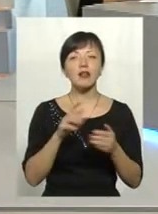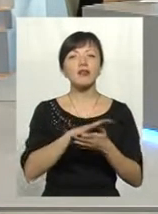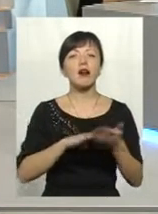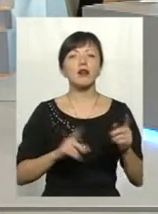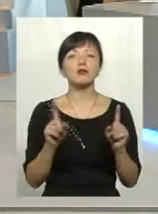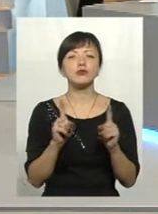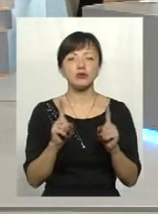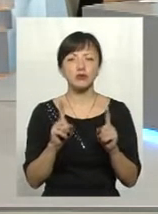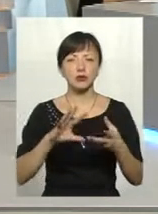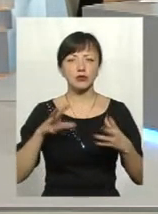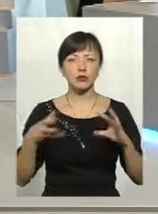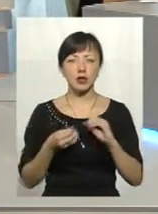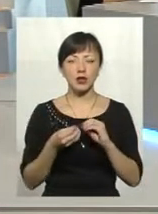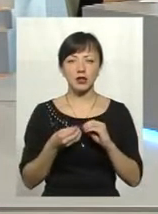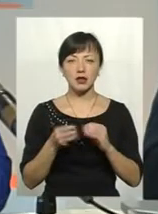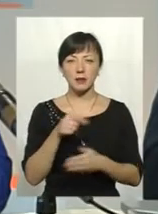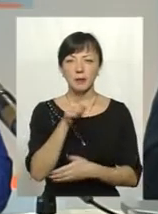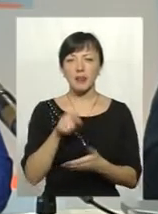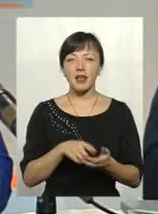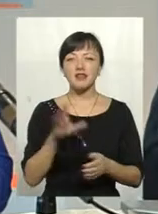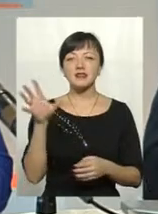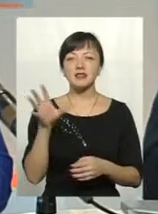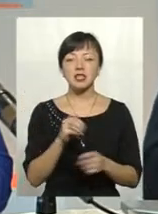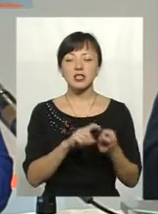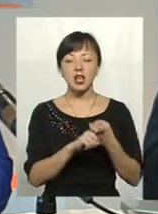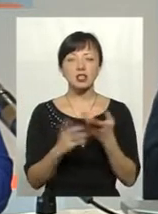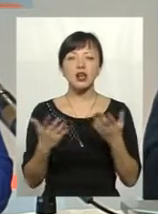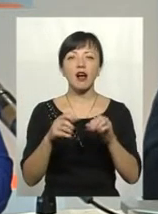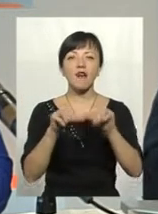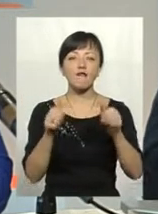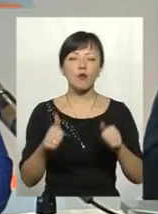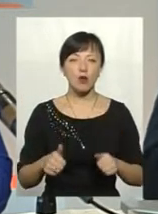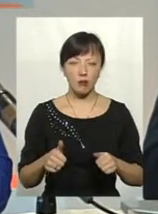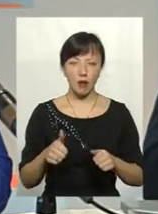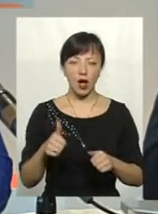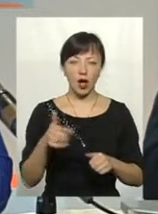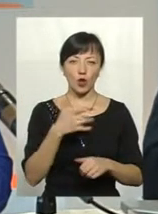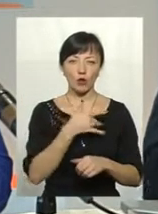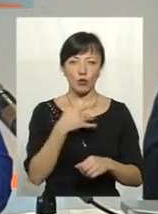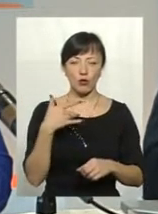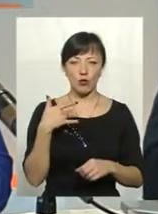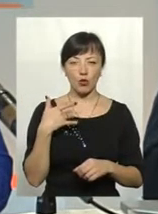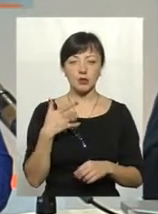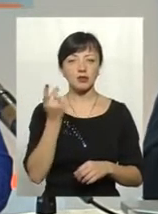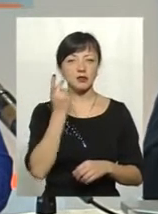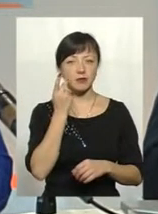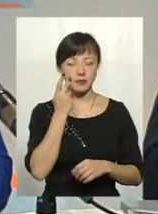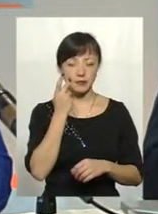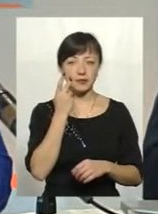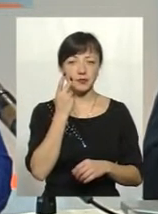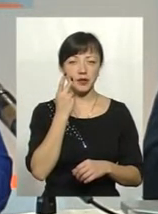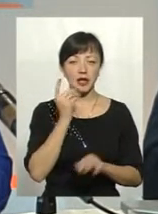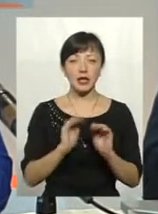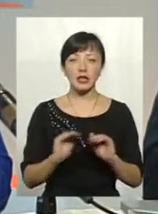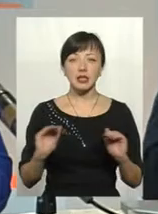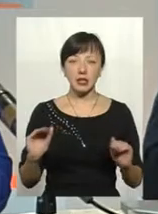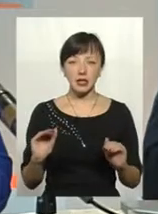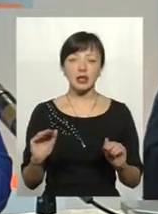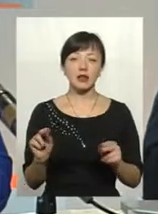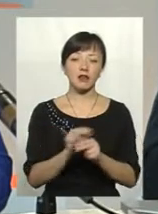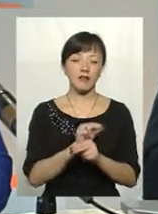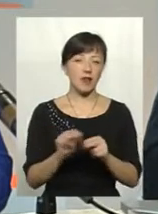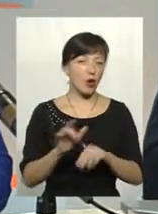її? Ну, все залежить від того, яка локалізація туберкульозного ураження. Як правило, дітки